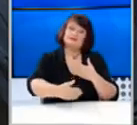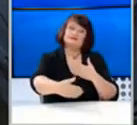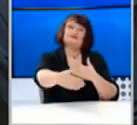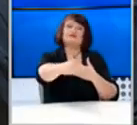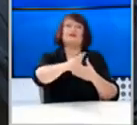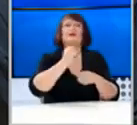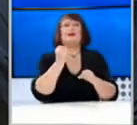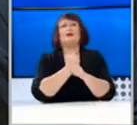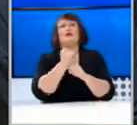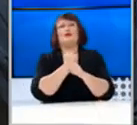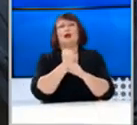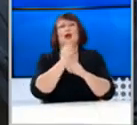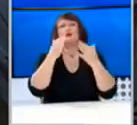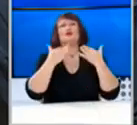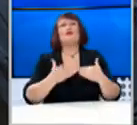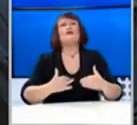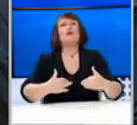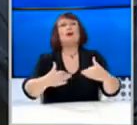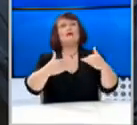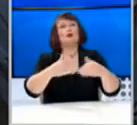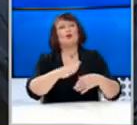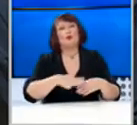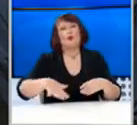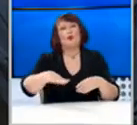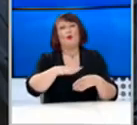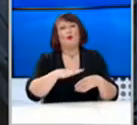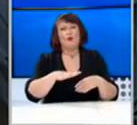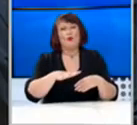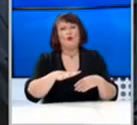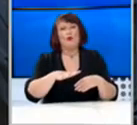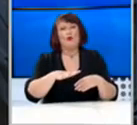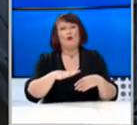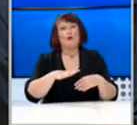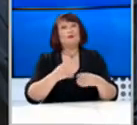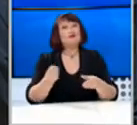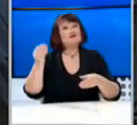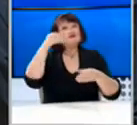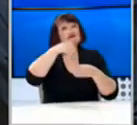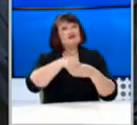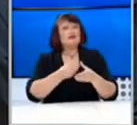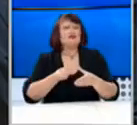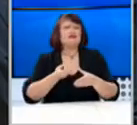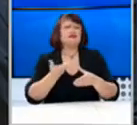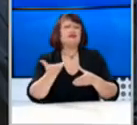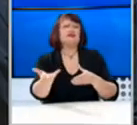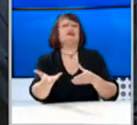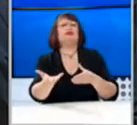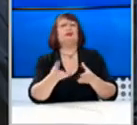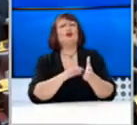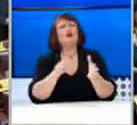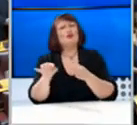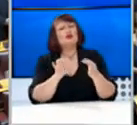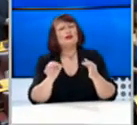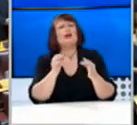εργασιών του βουλευτηρίου και πίσω αυτήν πλουσίαν εις βουλεύματα